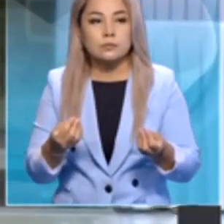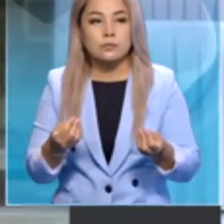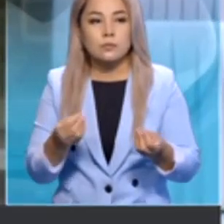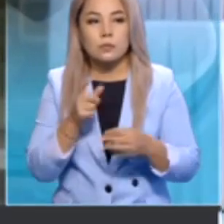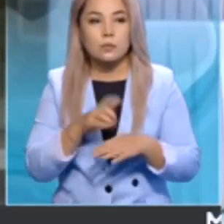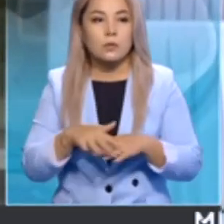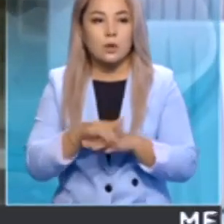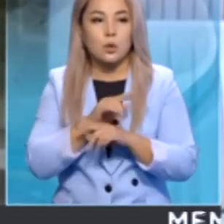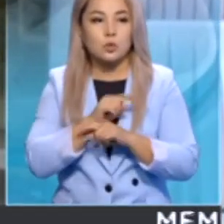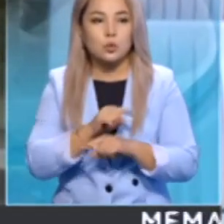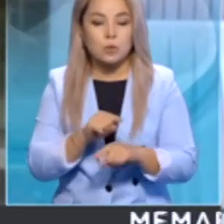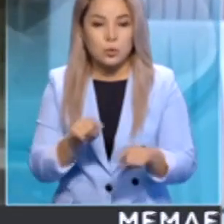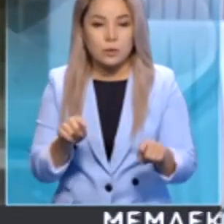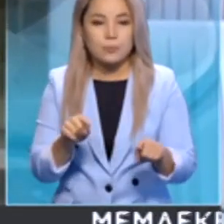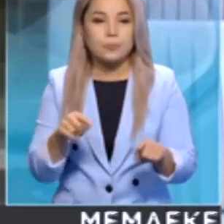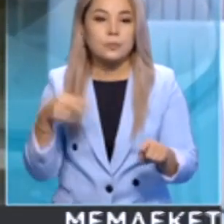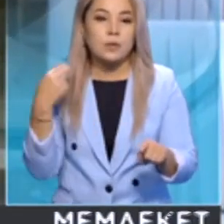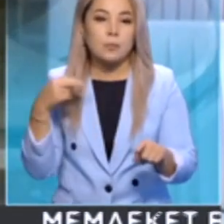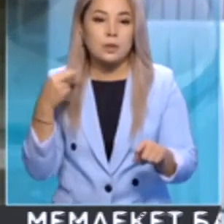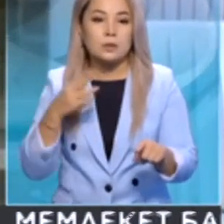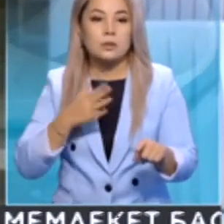халыққа жасаған жолдауында президентіміз